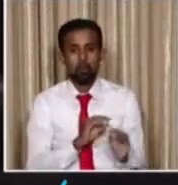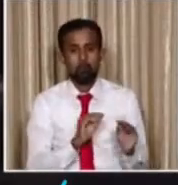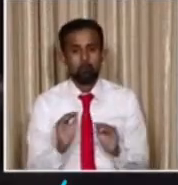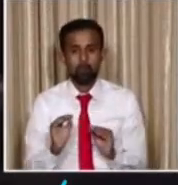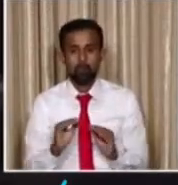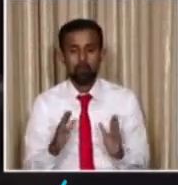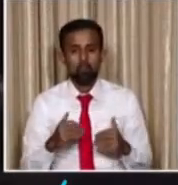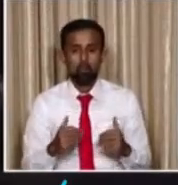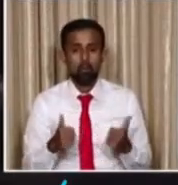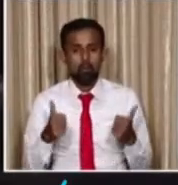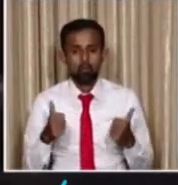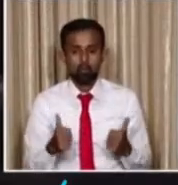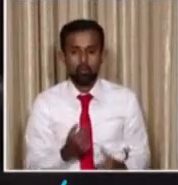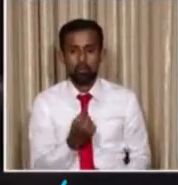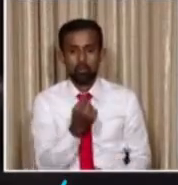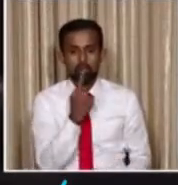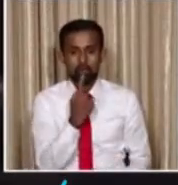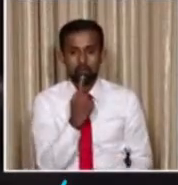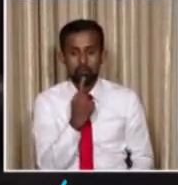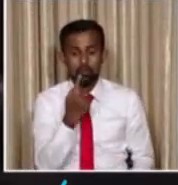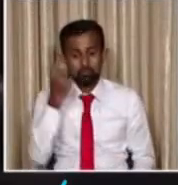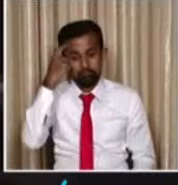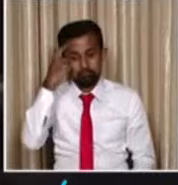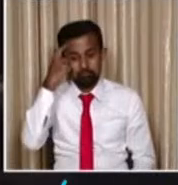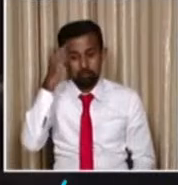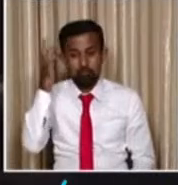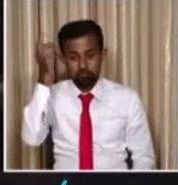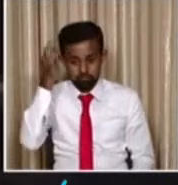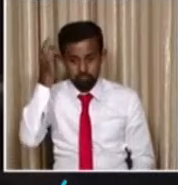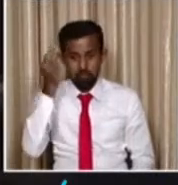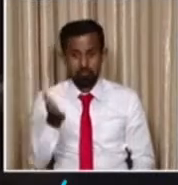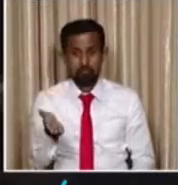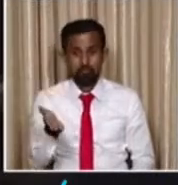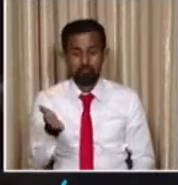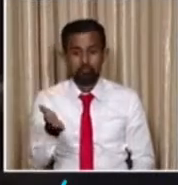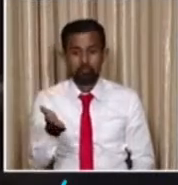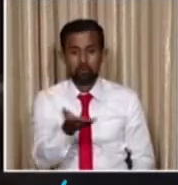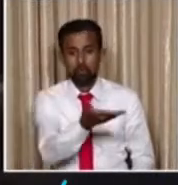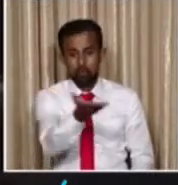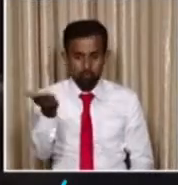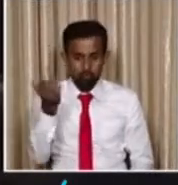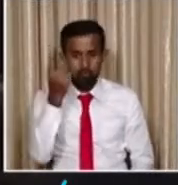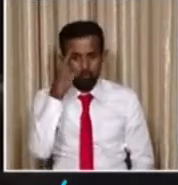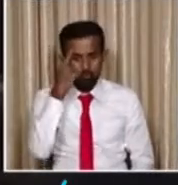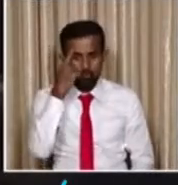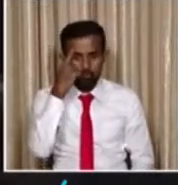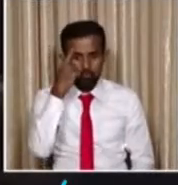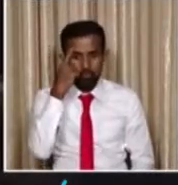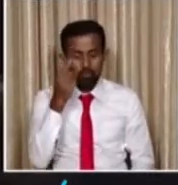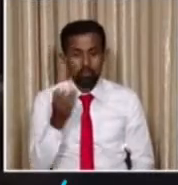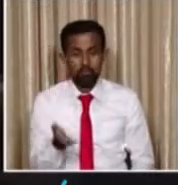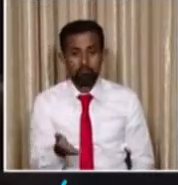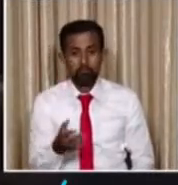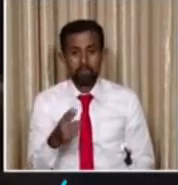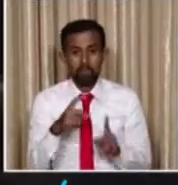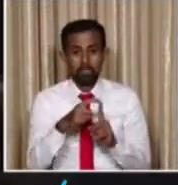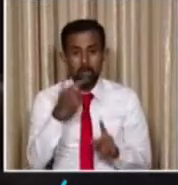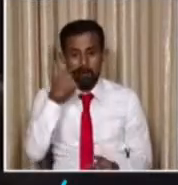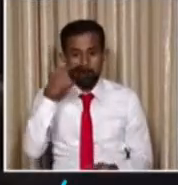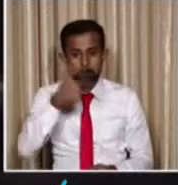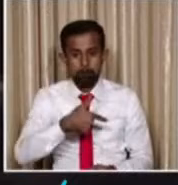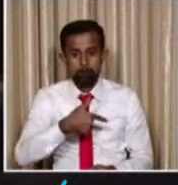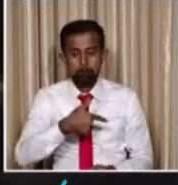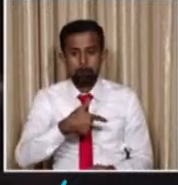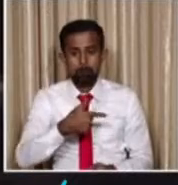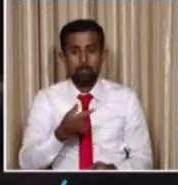තවත් ආර්ථිකය හොඳයි කියනවා නම් ඇත්තටම ඔළුවේ විකාරයක් තියෙන්න ඕනි තමුන්වන්සලට මතකයි මේ ඩීසල් පෙට්‍රල් භූමි